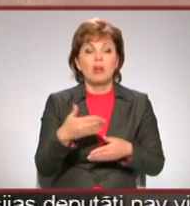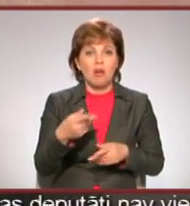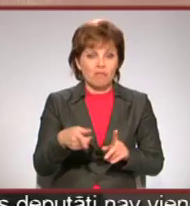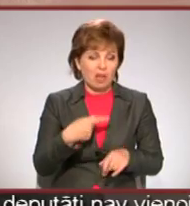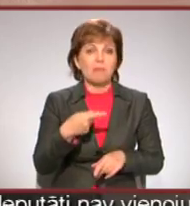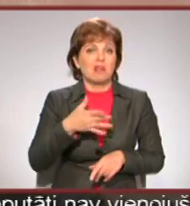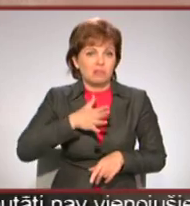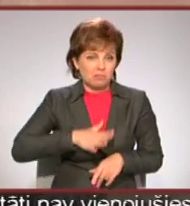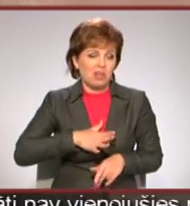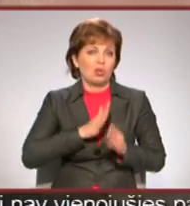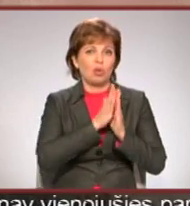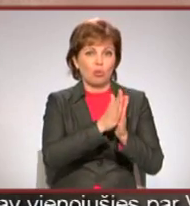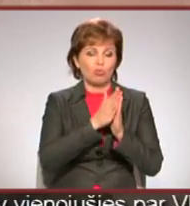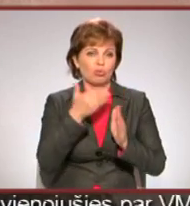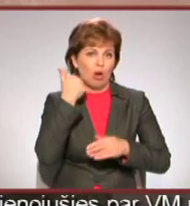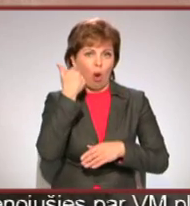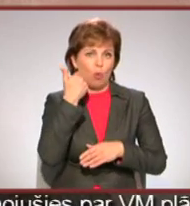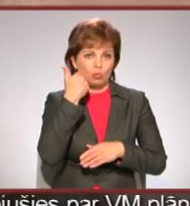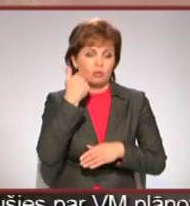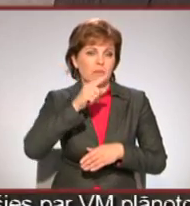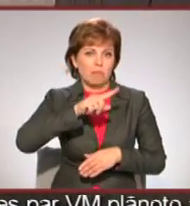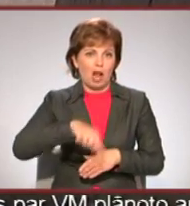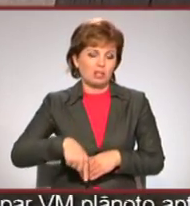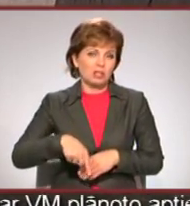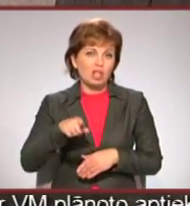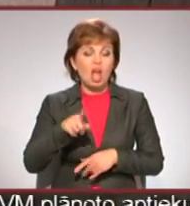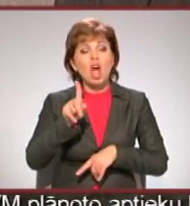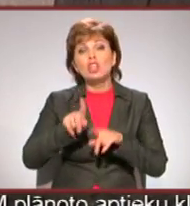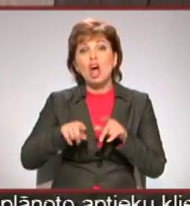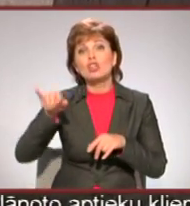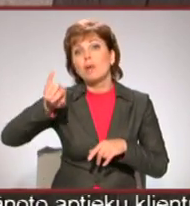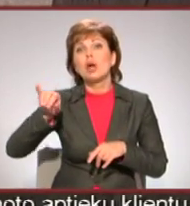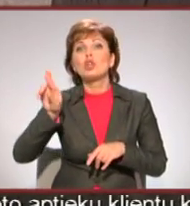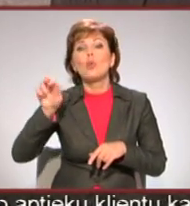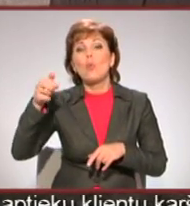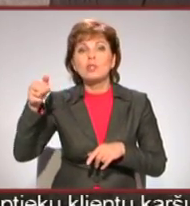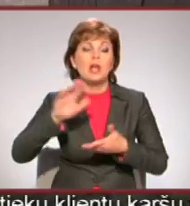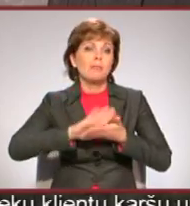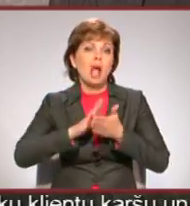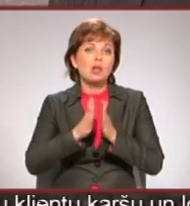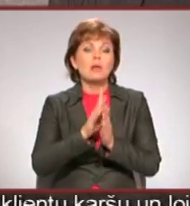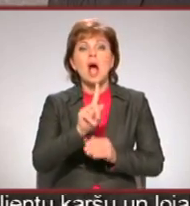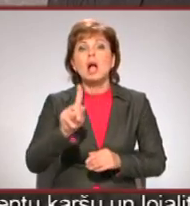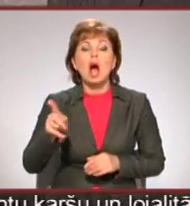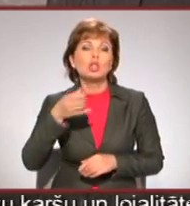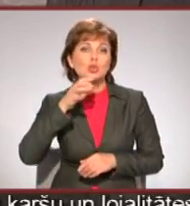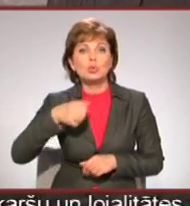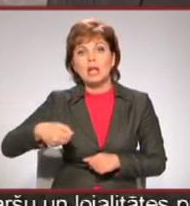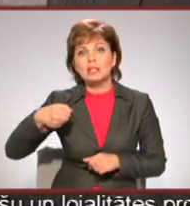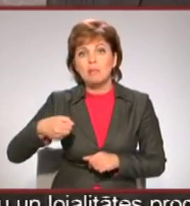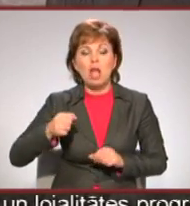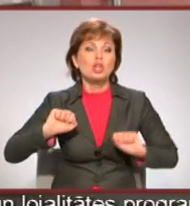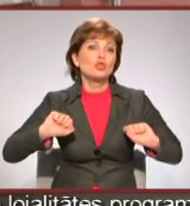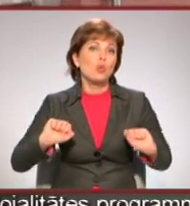lūdzies. Kauns jau ietur prasīt ar. Dažiem Jurģos jāsarunā pat katrs ūdens spainis. Šoziem